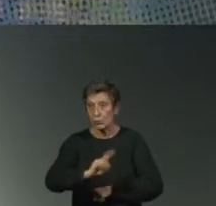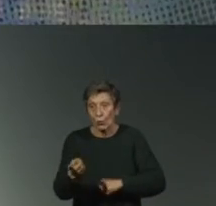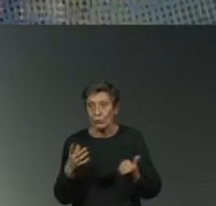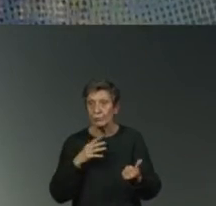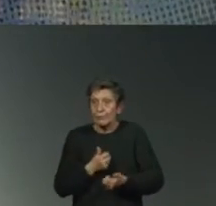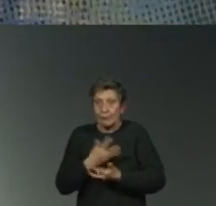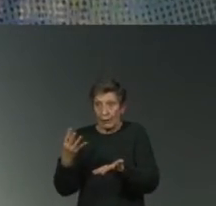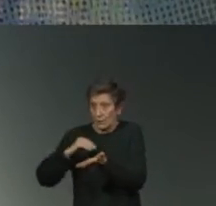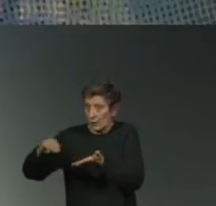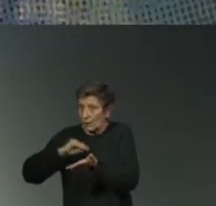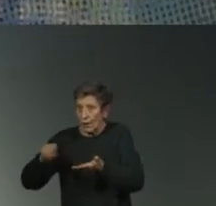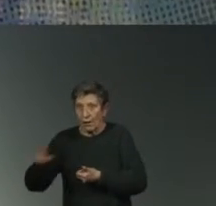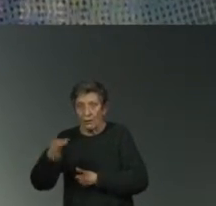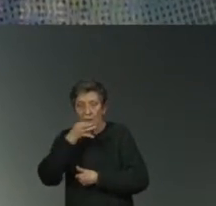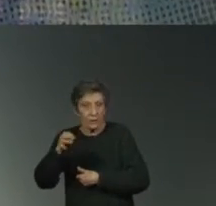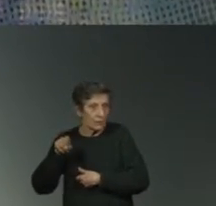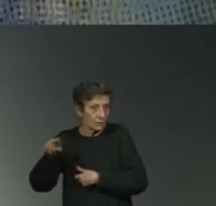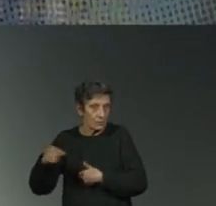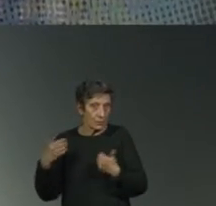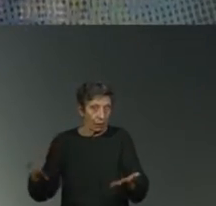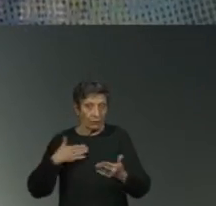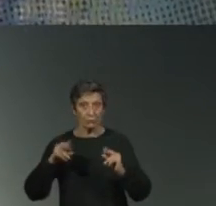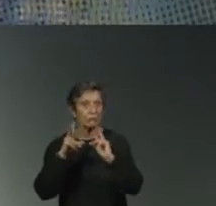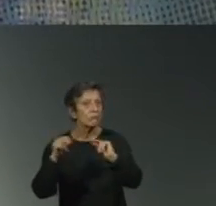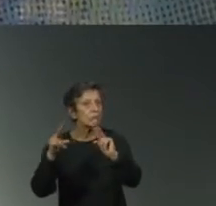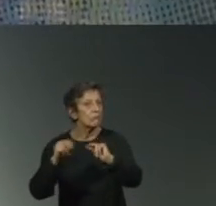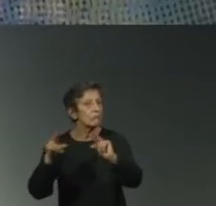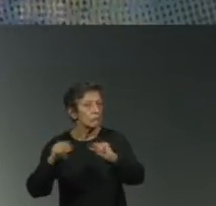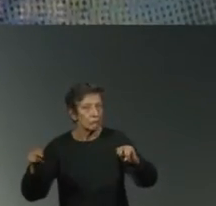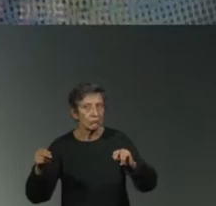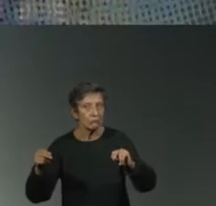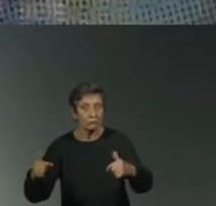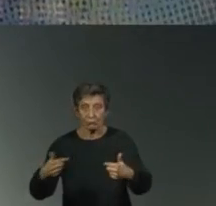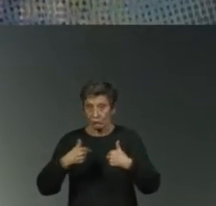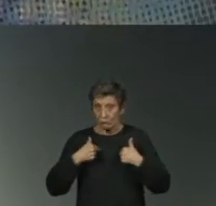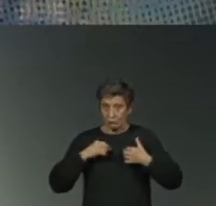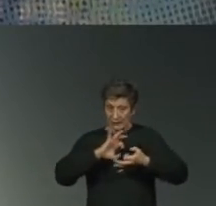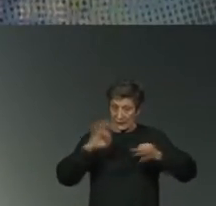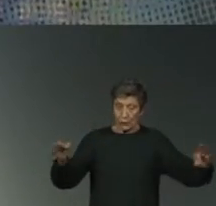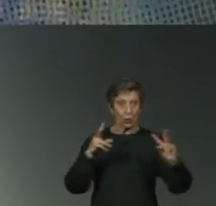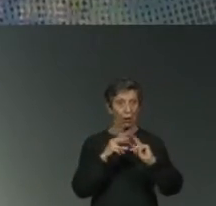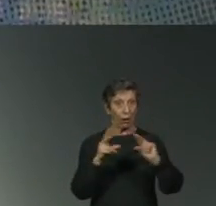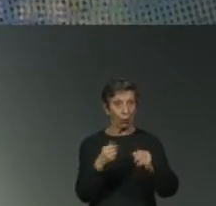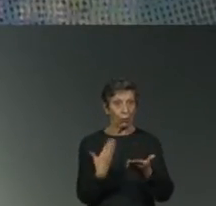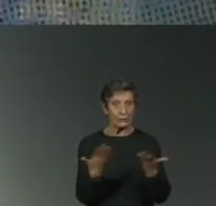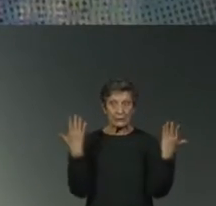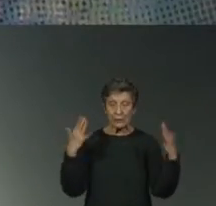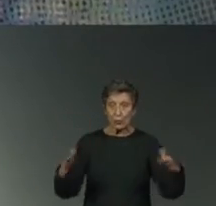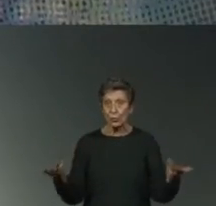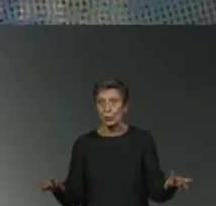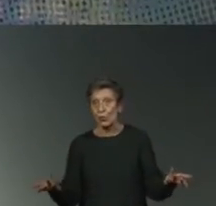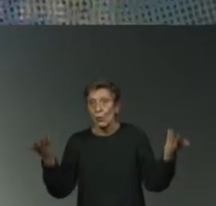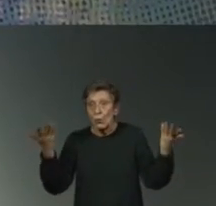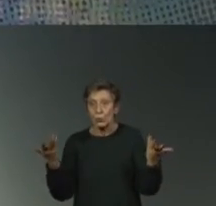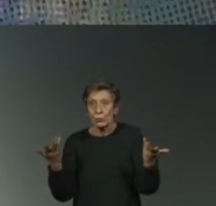qui se revendiquent conteurs. Moi, raconter des histoires pour raconter des histoires, raconter des